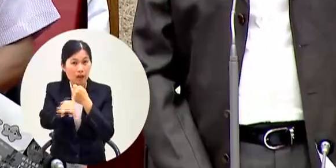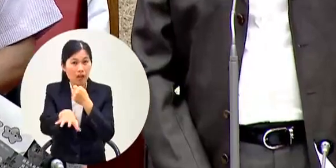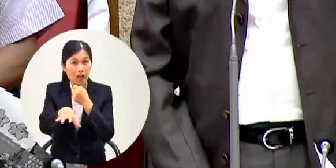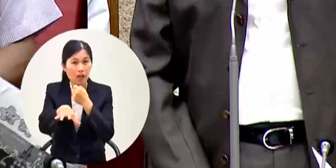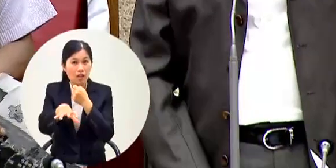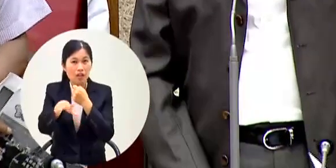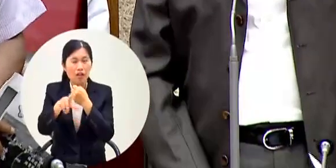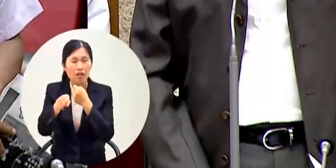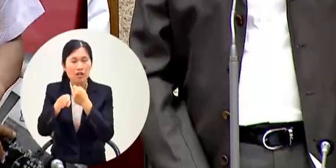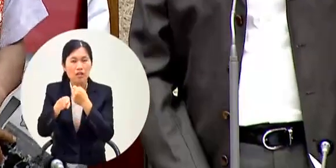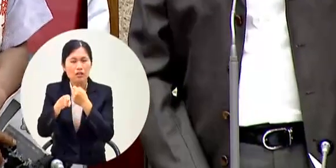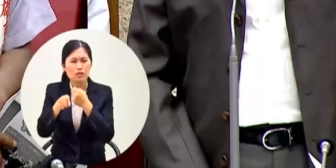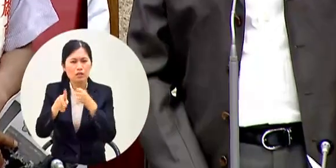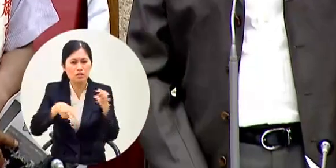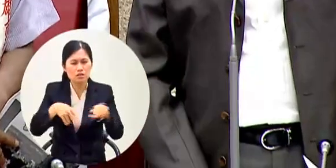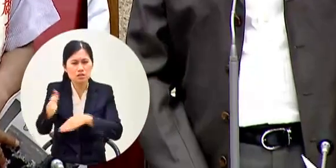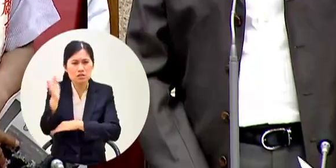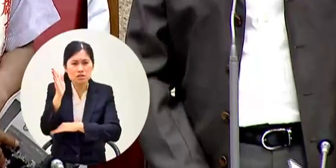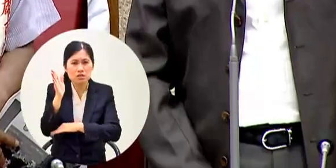有一个地方非常的特殊，